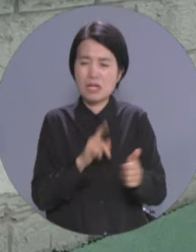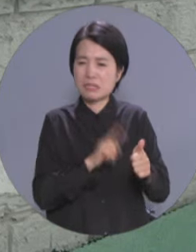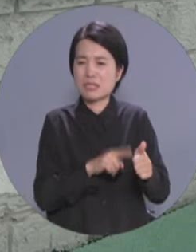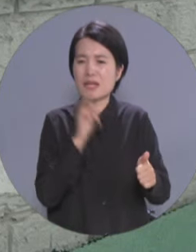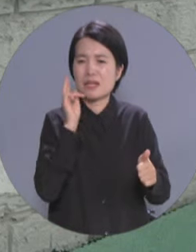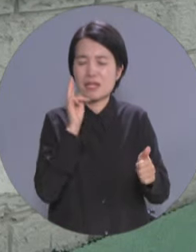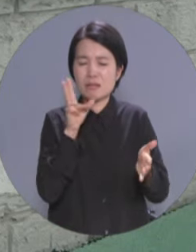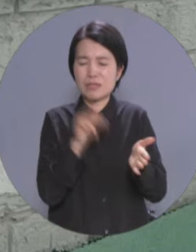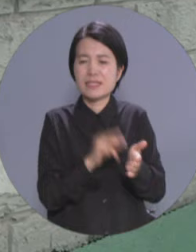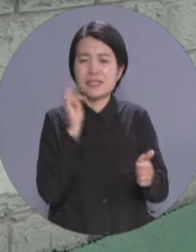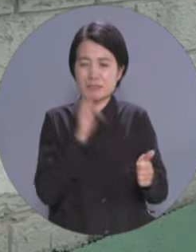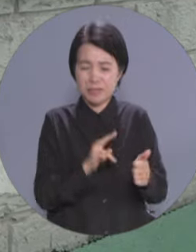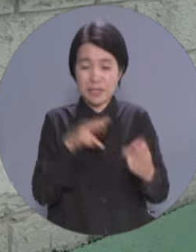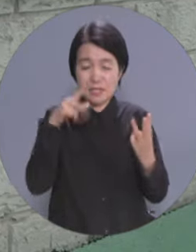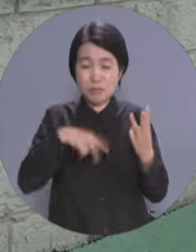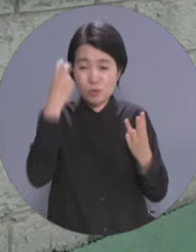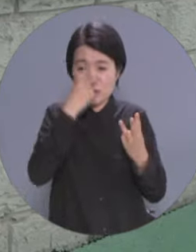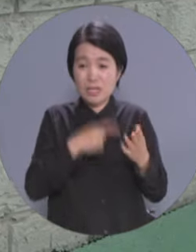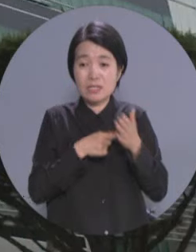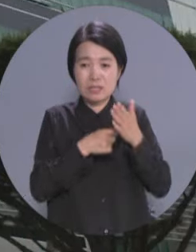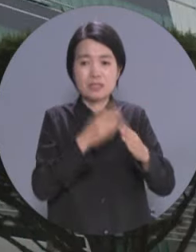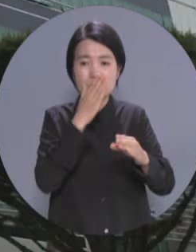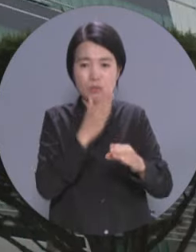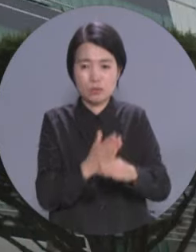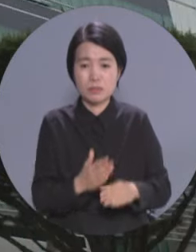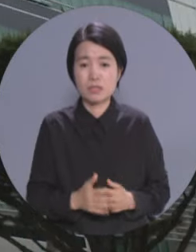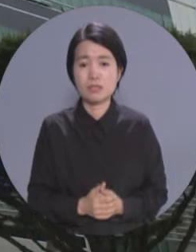보고 3주 가까이 조사를 버리고